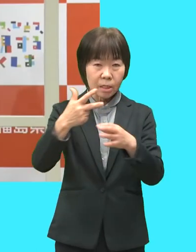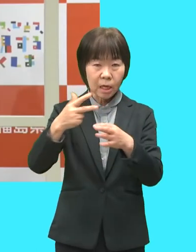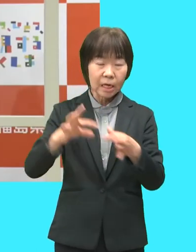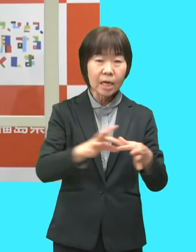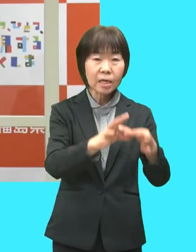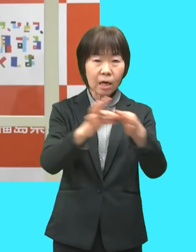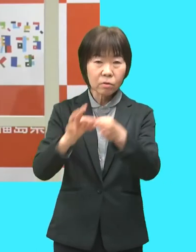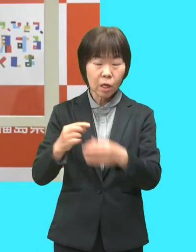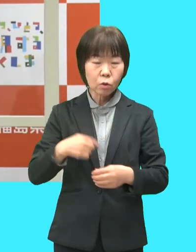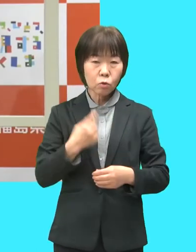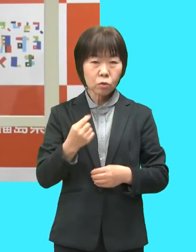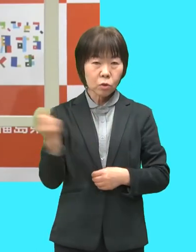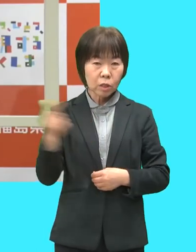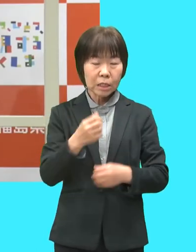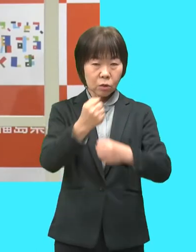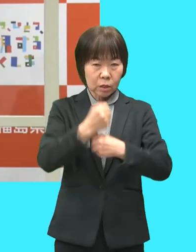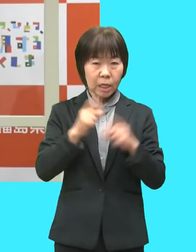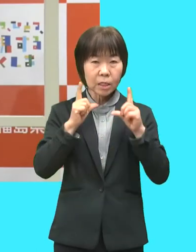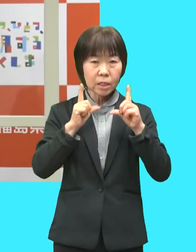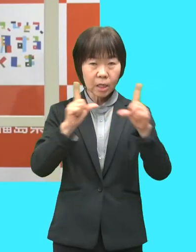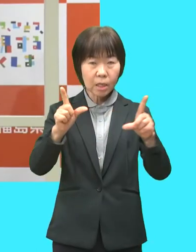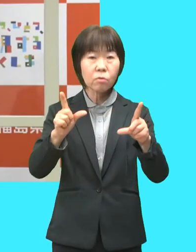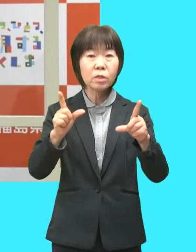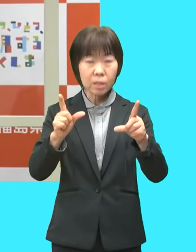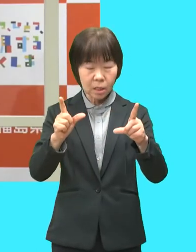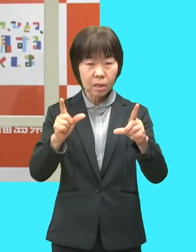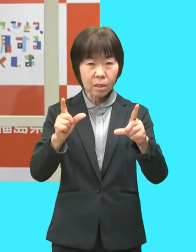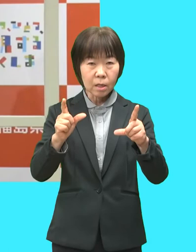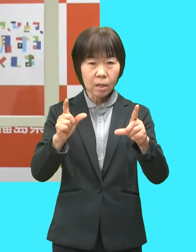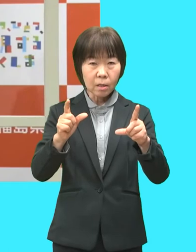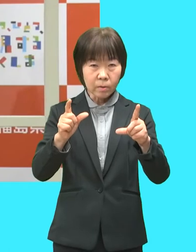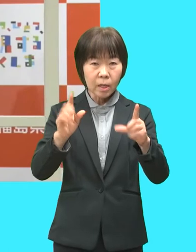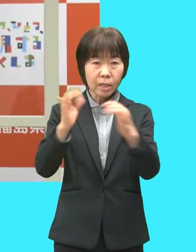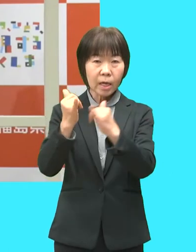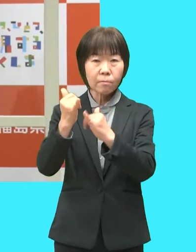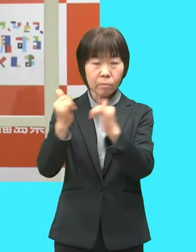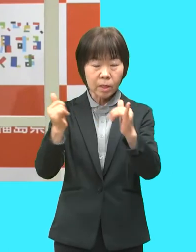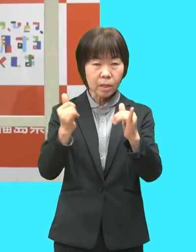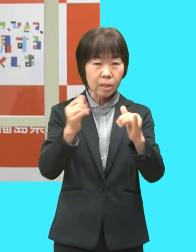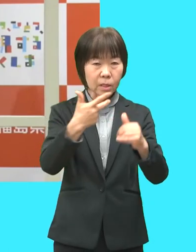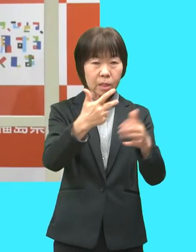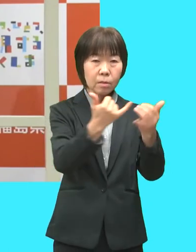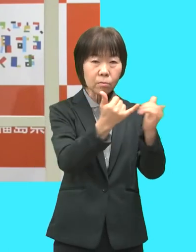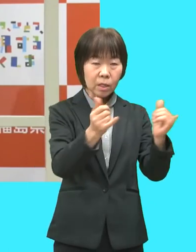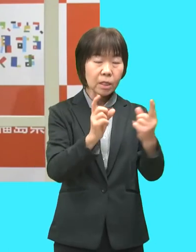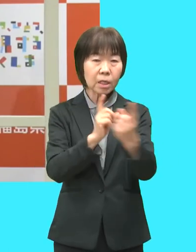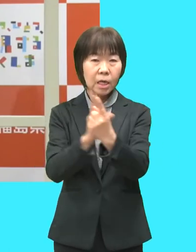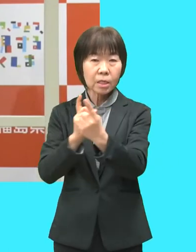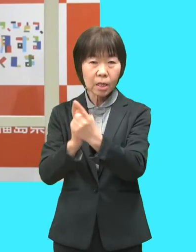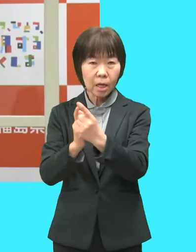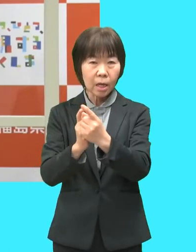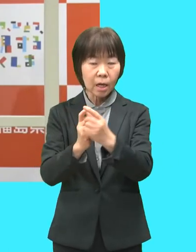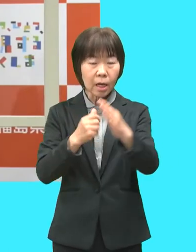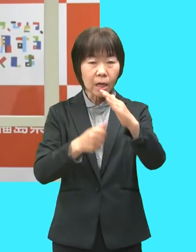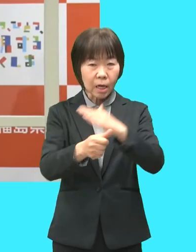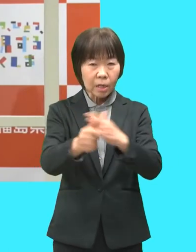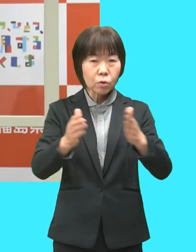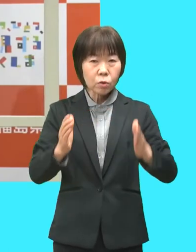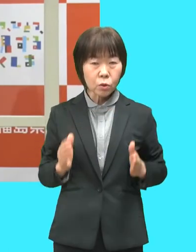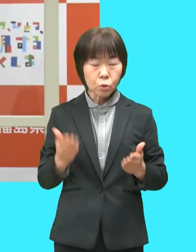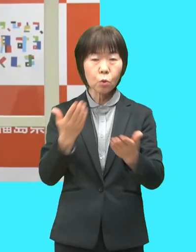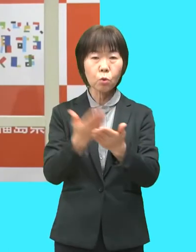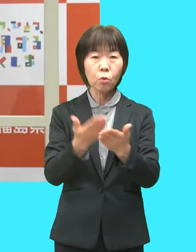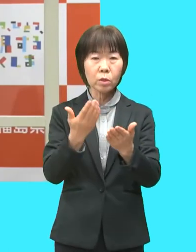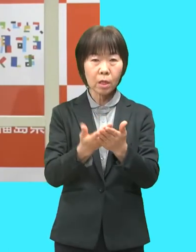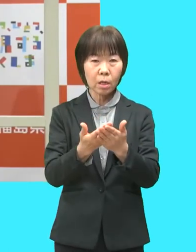事態宣言を発出をし、宮城県民、仙台市民に対して外出自粛の要請等